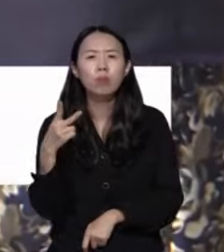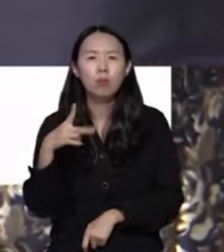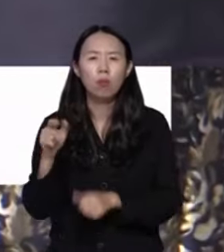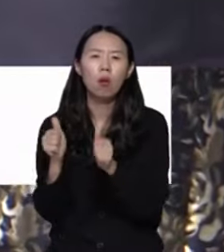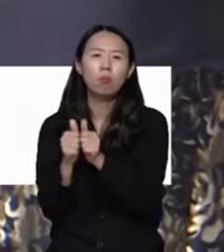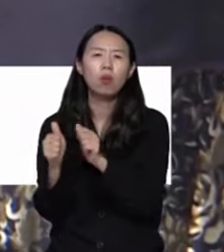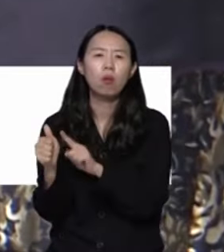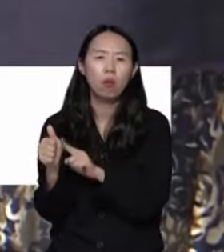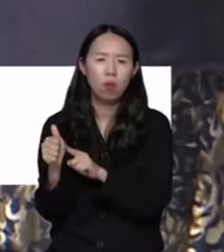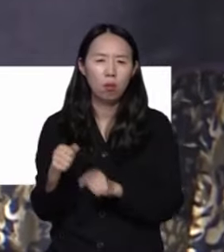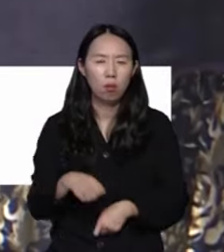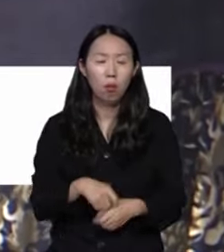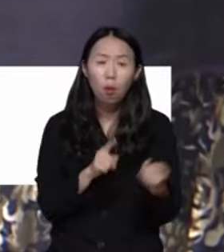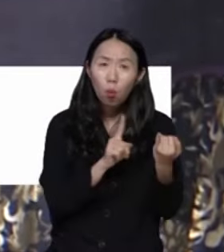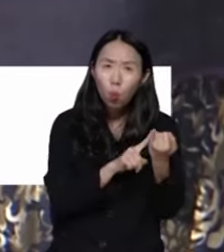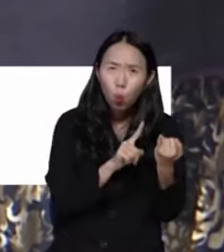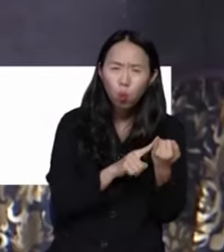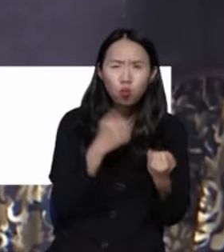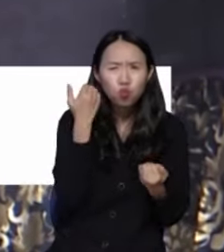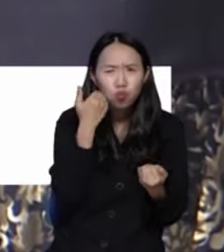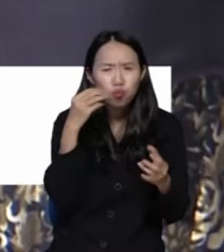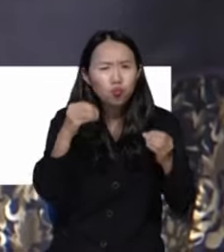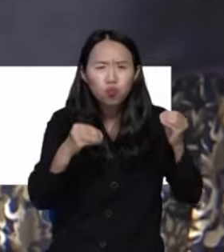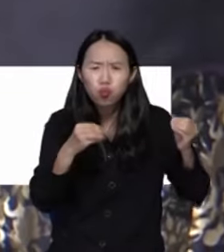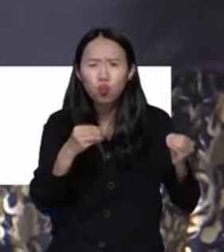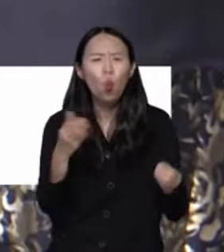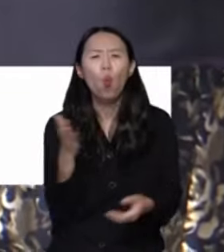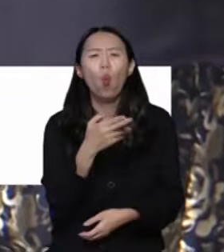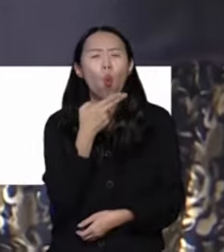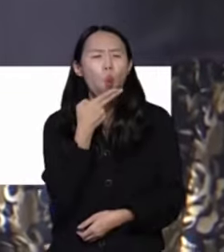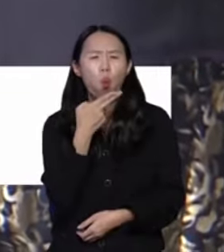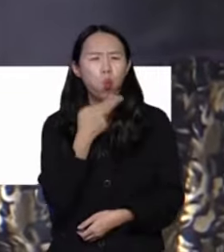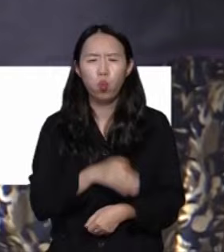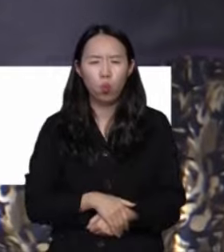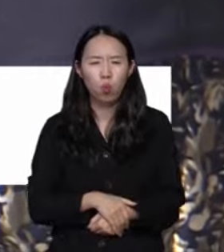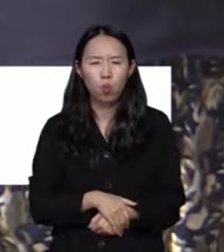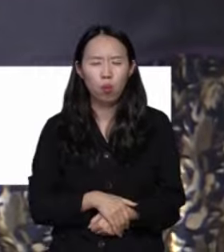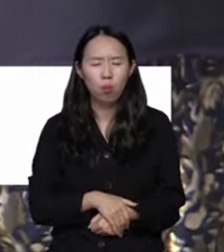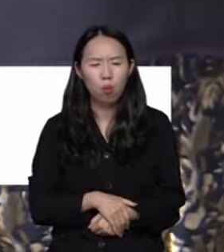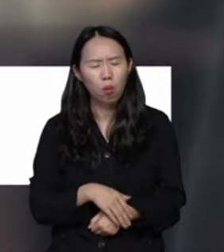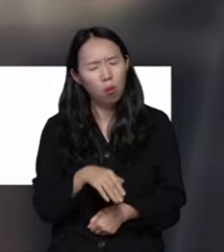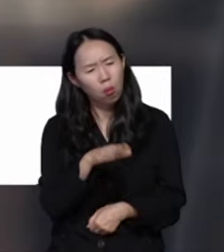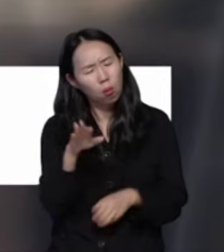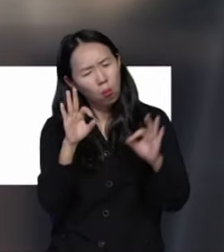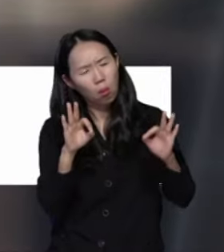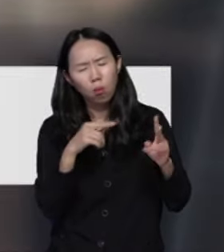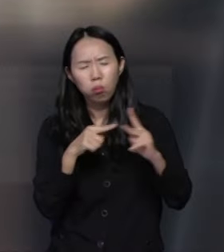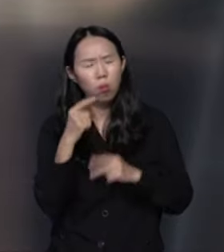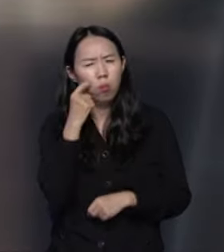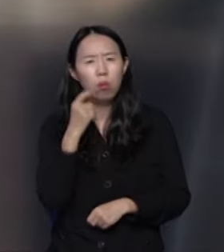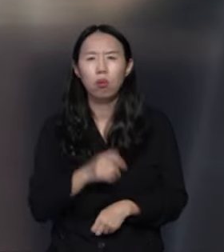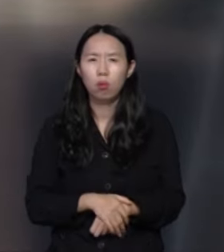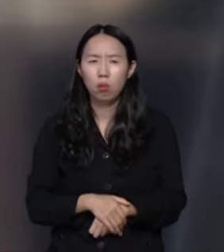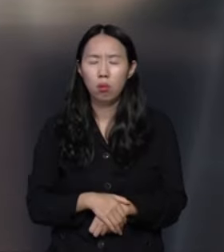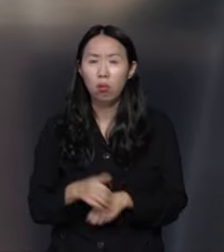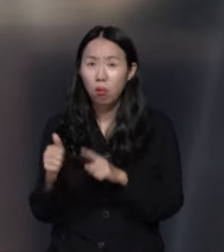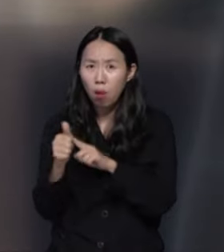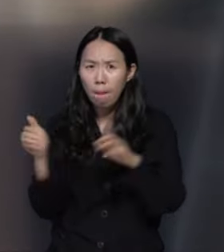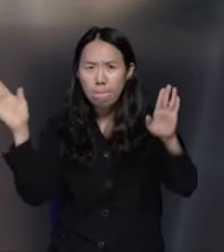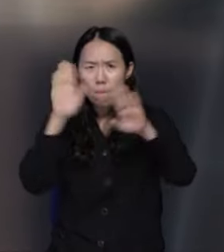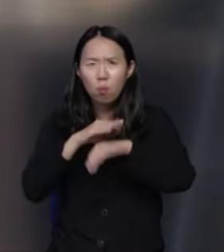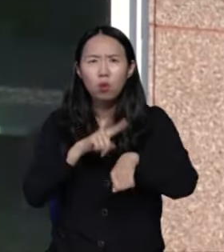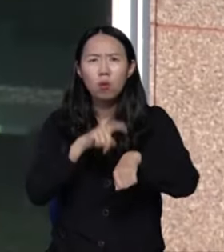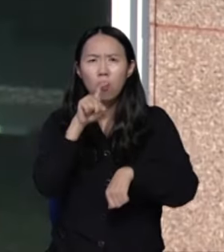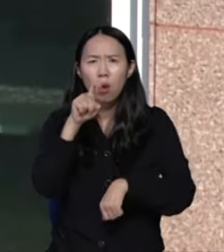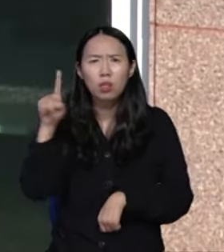아니에 치 절대 그런 사람 아 근데 우리로서는 이해가 안 되지 씨는 어젯밤 11시